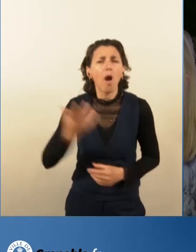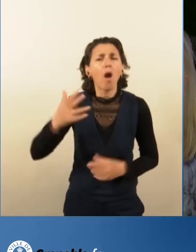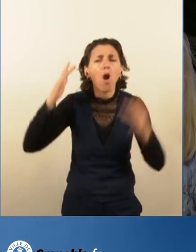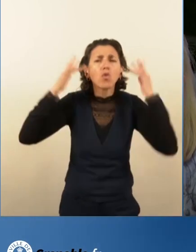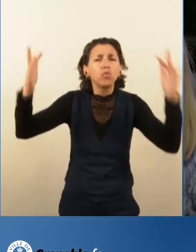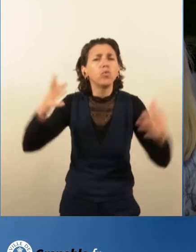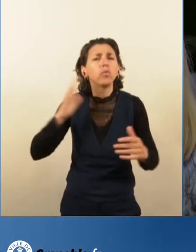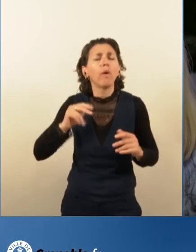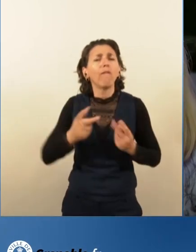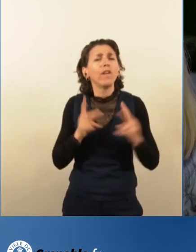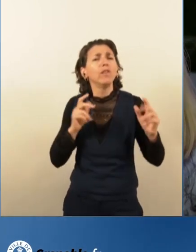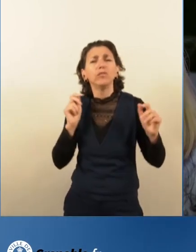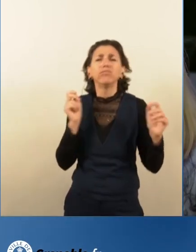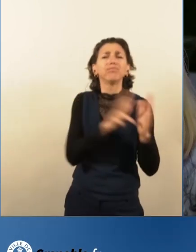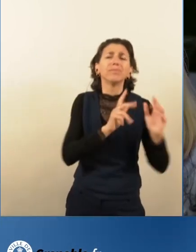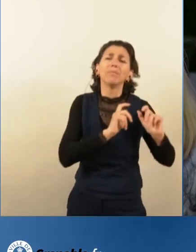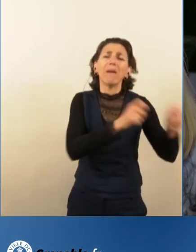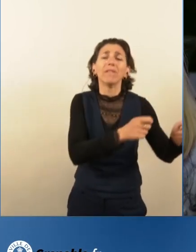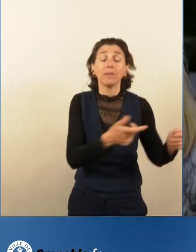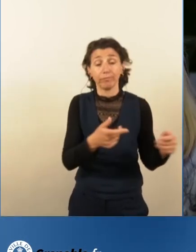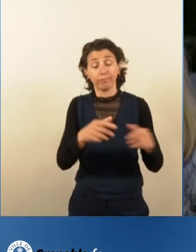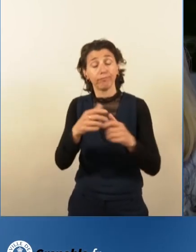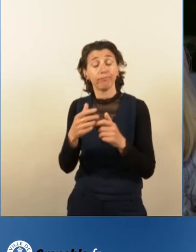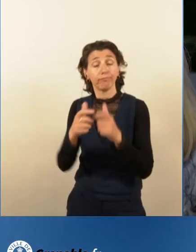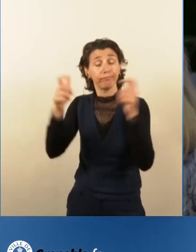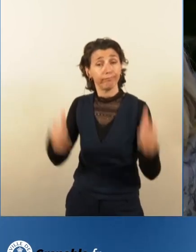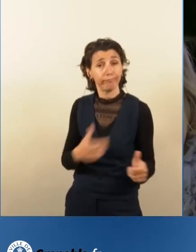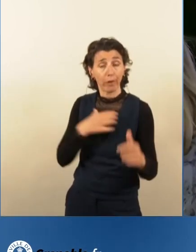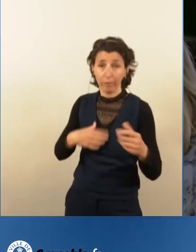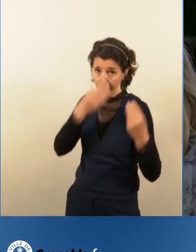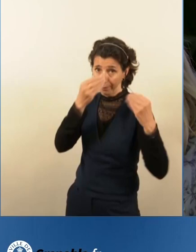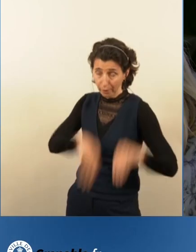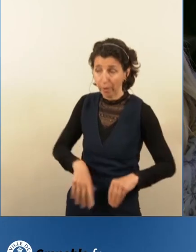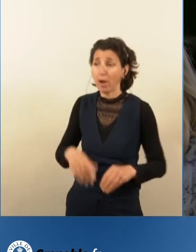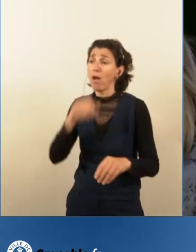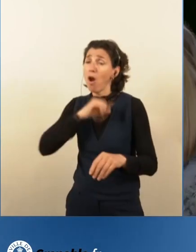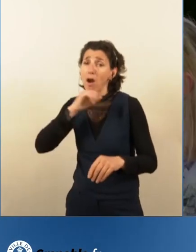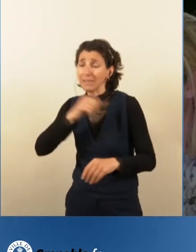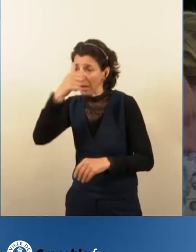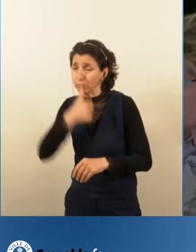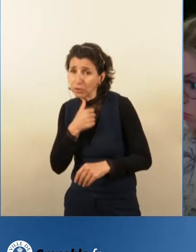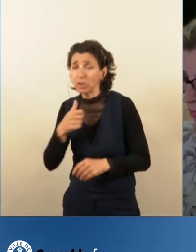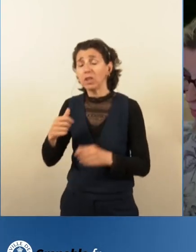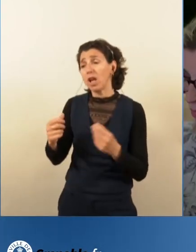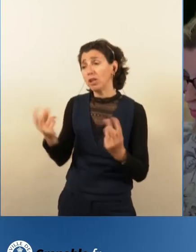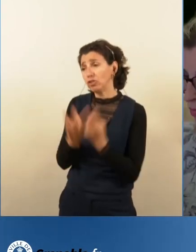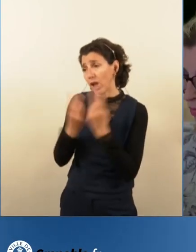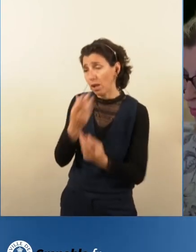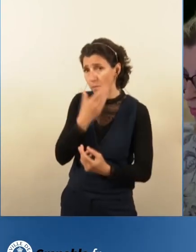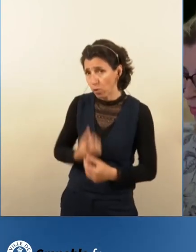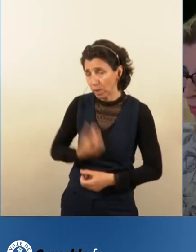donc est abandonné l'ancien musée de la place de Verdun des Beaux-Arts et est abandonné la Villa Kaminski continue à